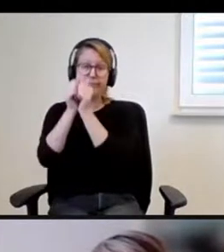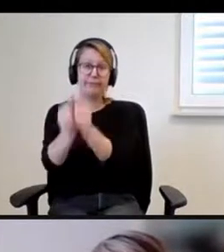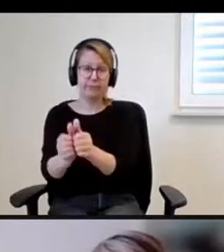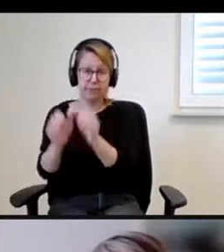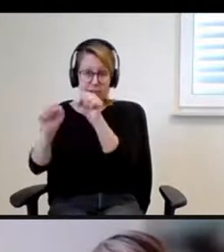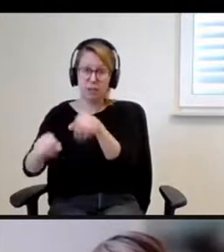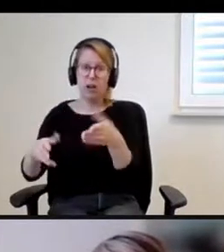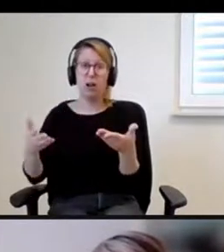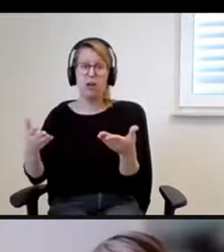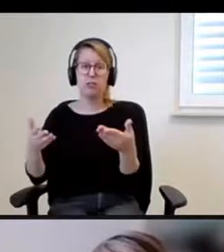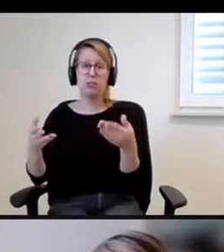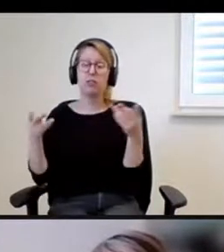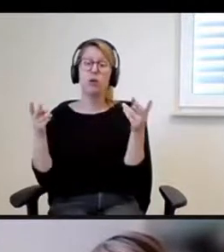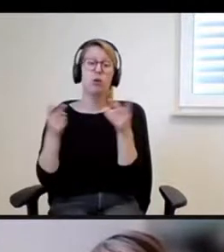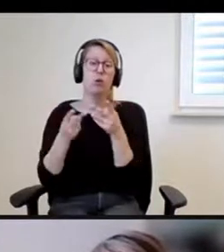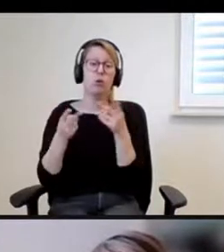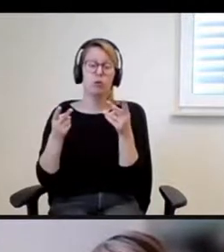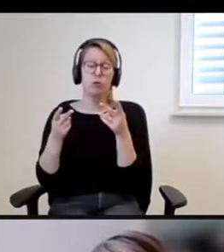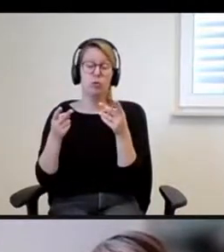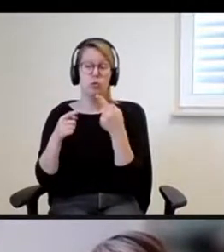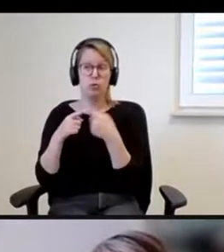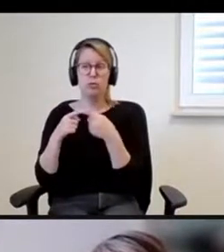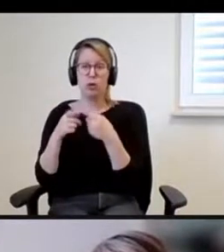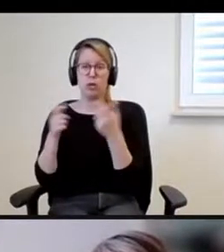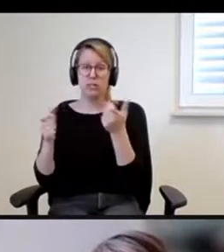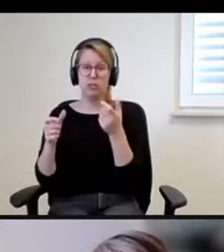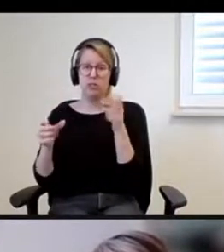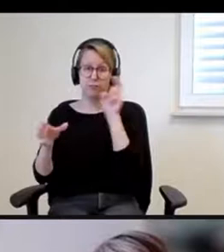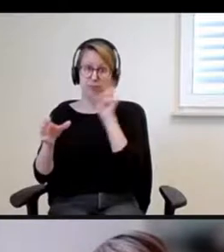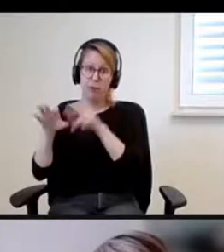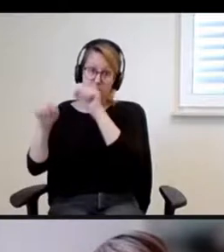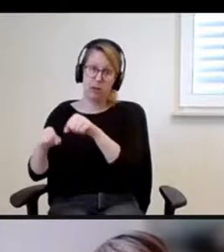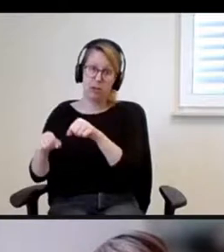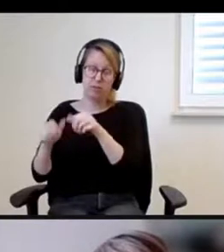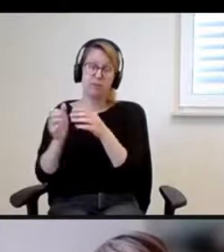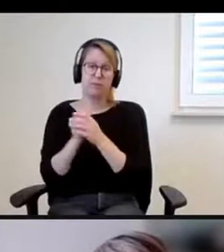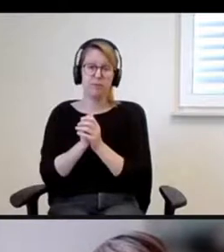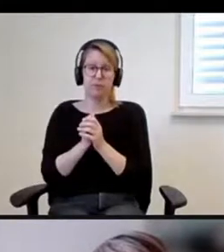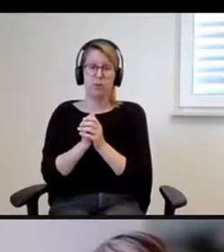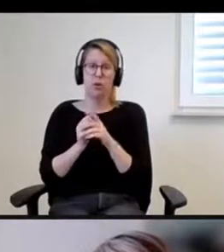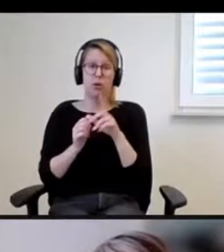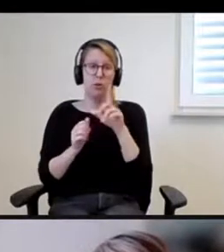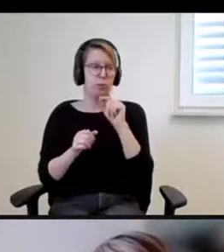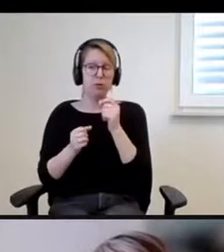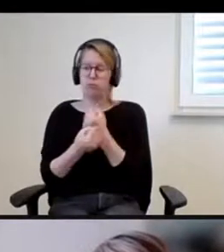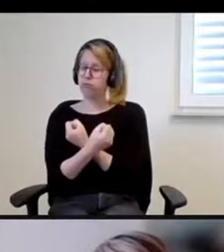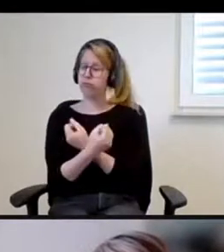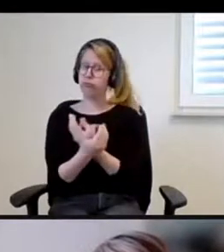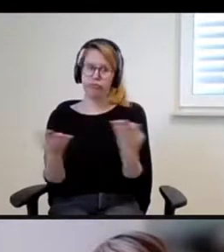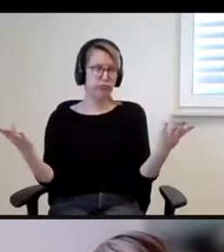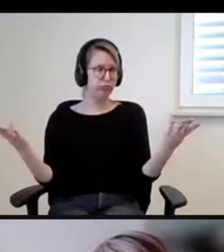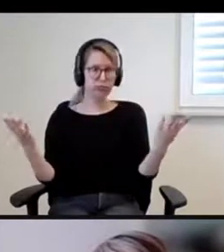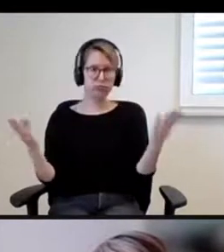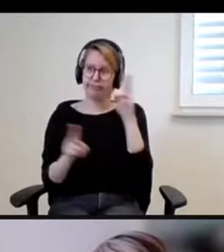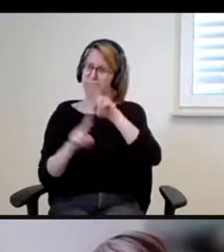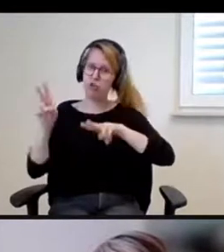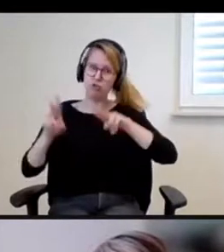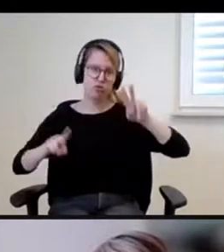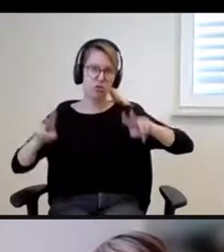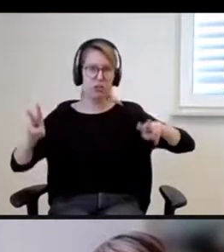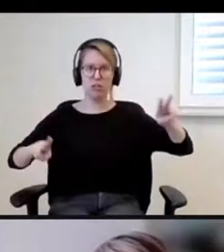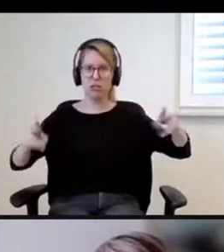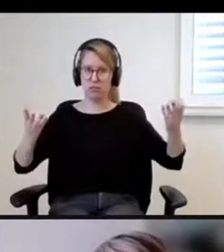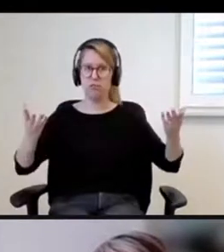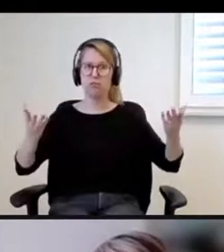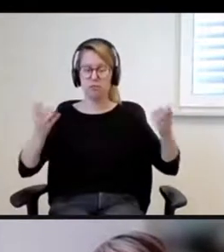diversité, effectivement, veut dire aussi qu'il faut un networking qui est très, très, très important,